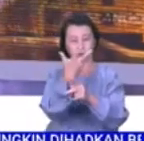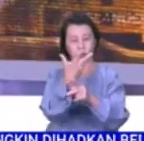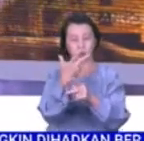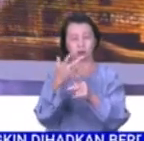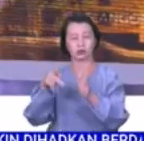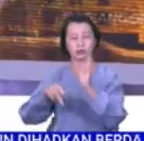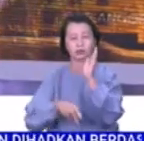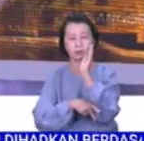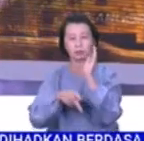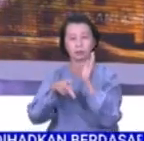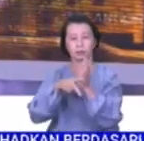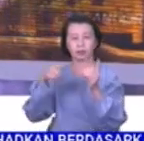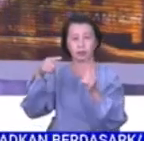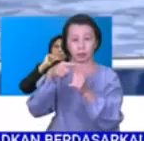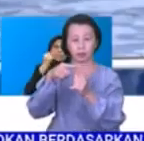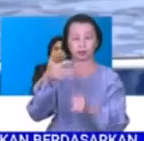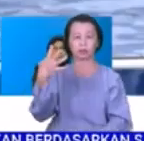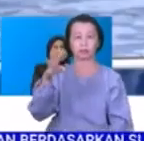ke-14